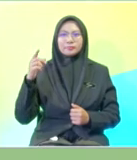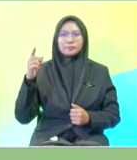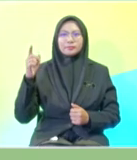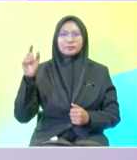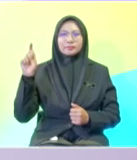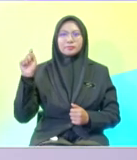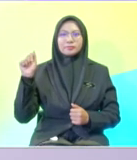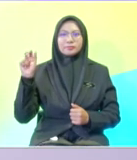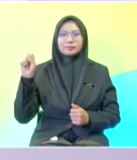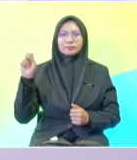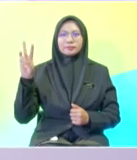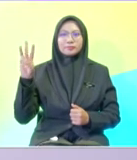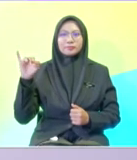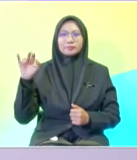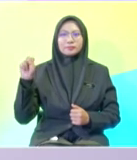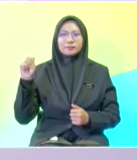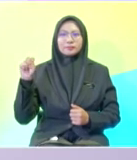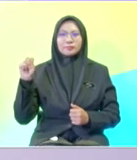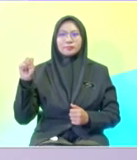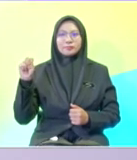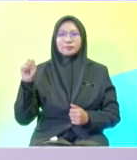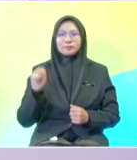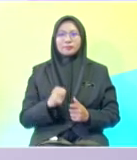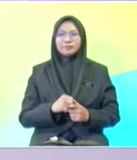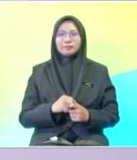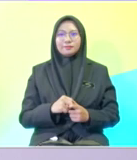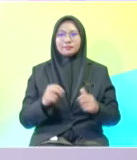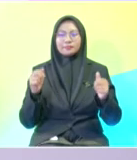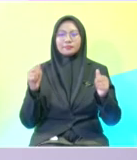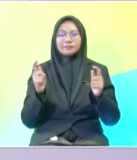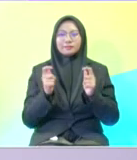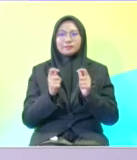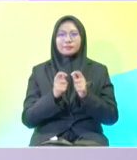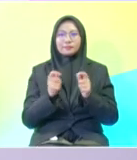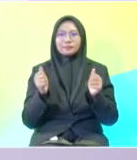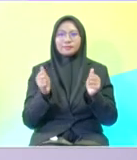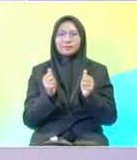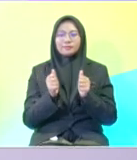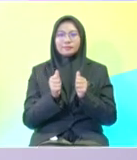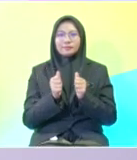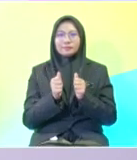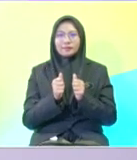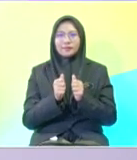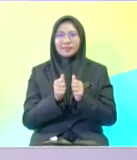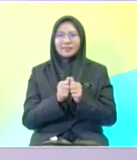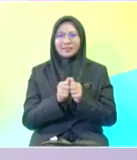tapi bukan semua jadi memang kita lihat berapa bacaan